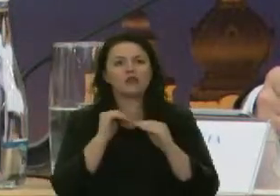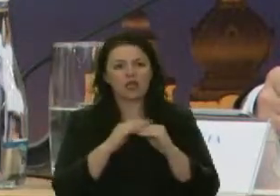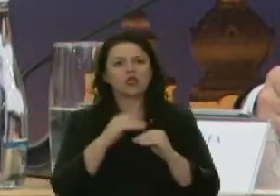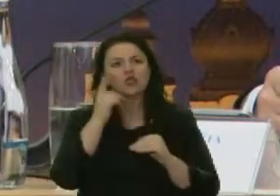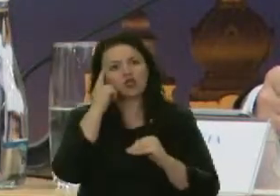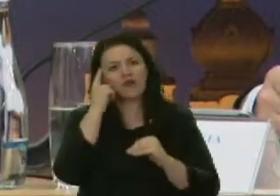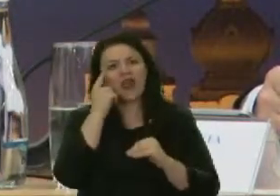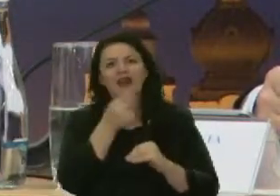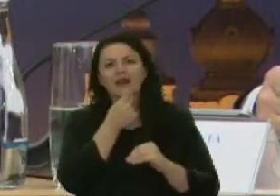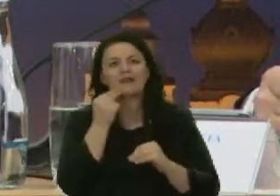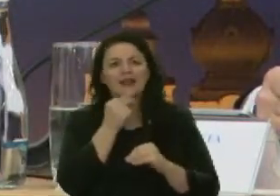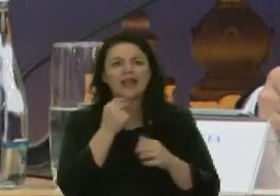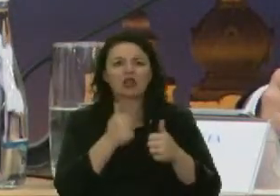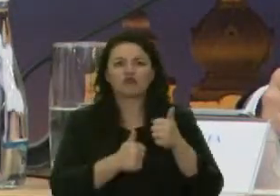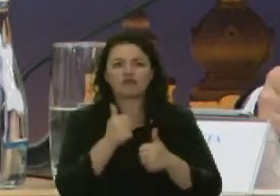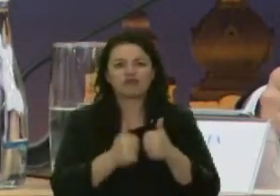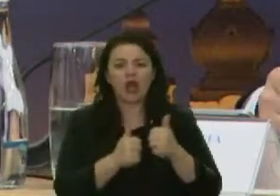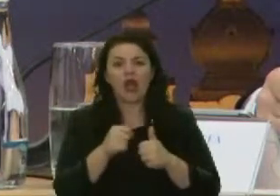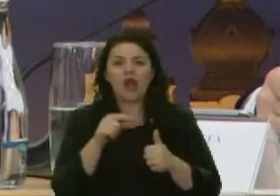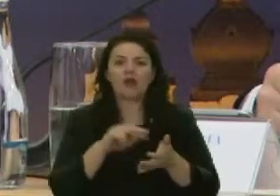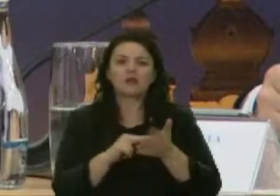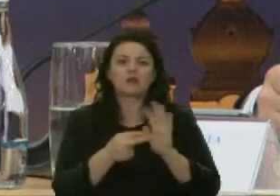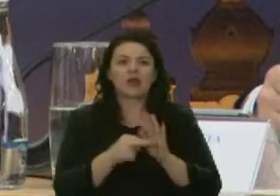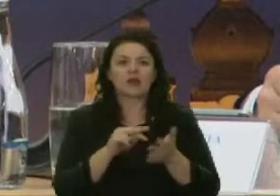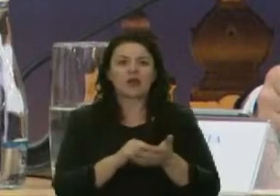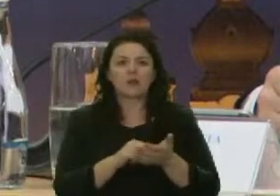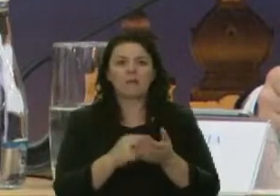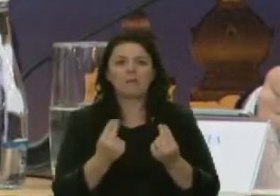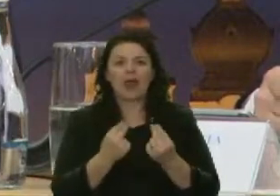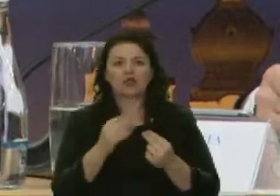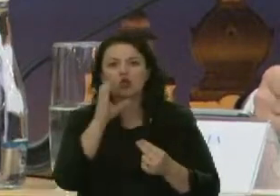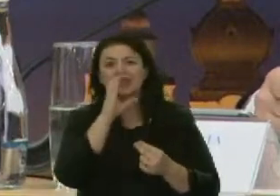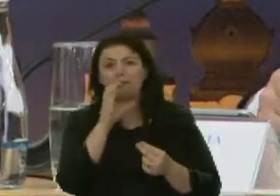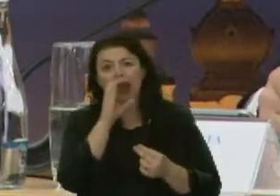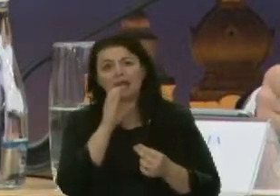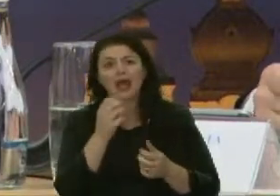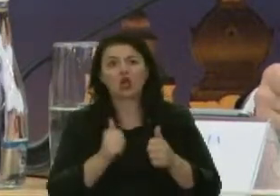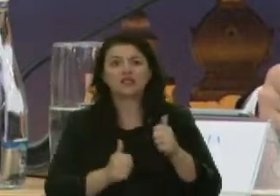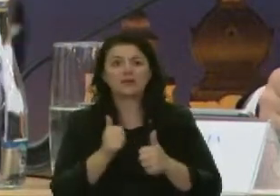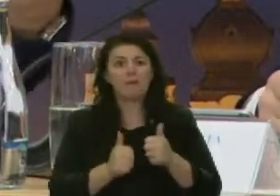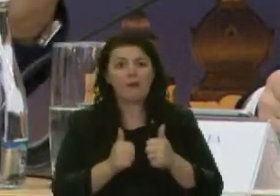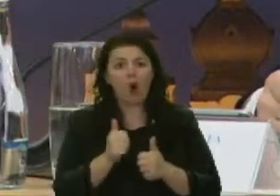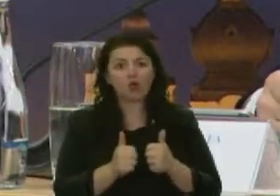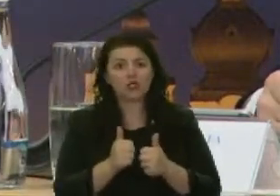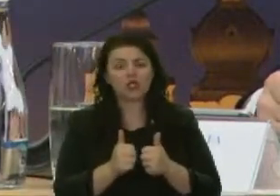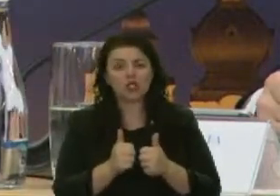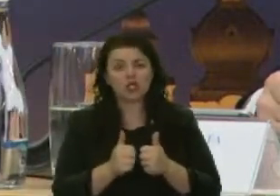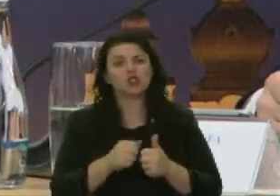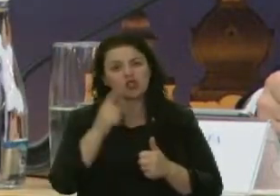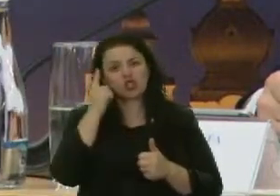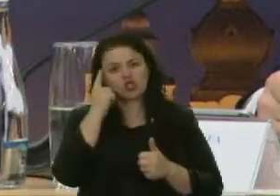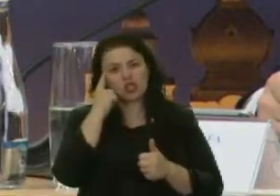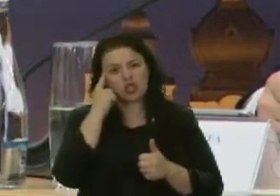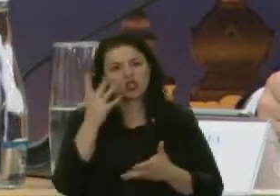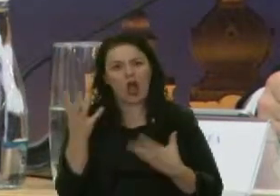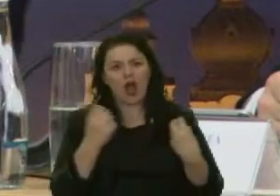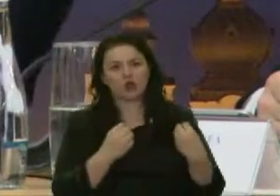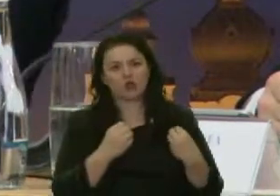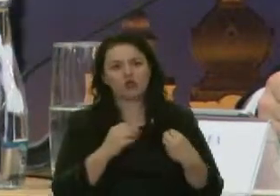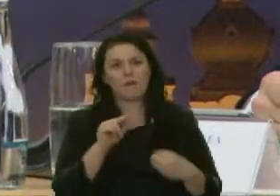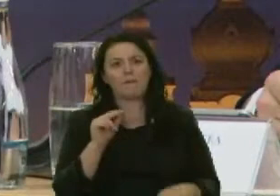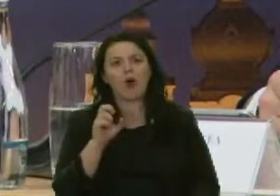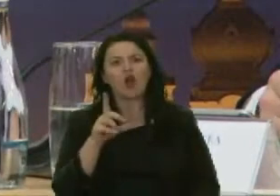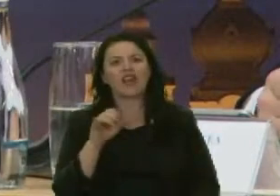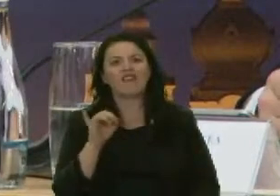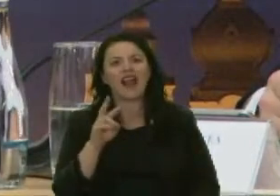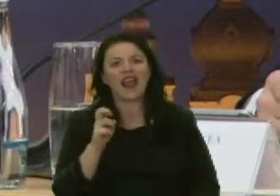că vom avea un avantaj competitiv creând o asemenea infrastructură pentru spectacole pentru sport și pentru tot ceea ce știți bine că aduce Sala Polivalentă Doar